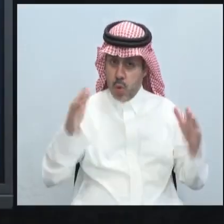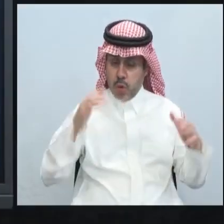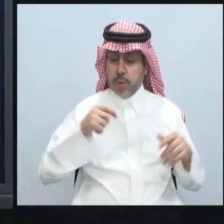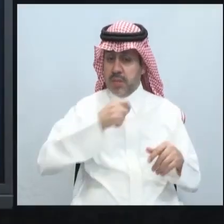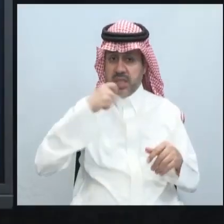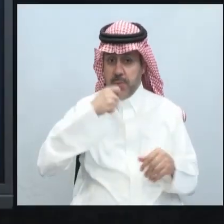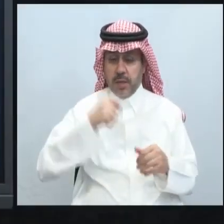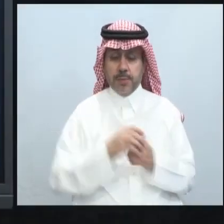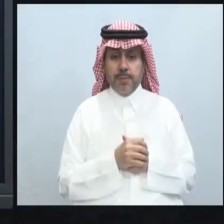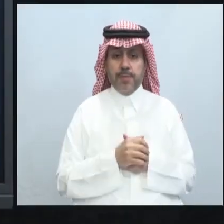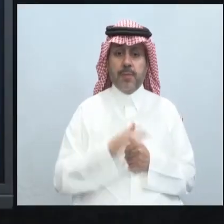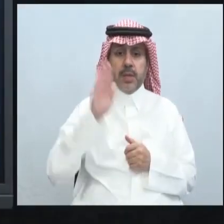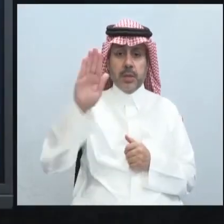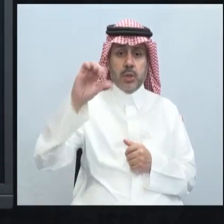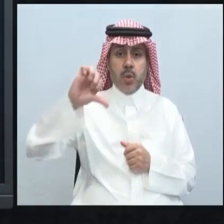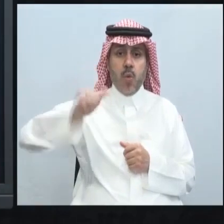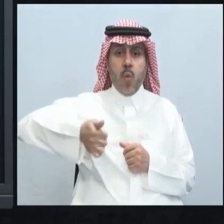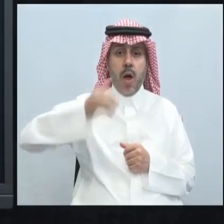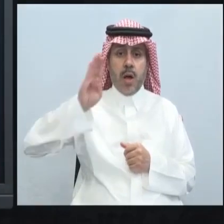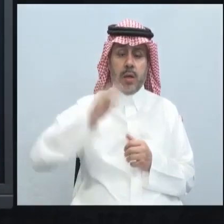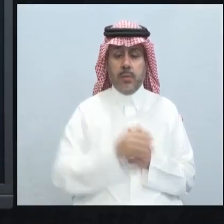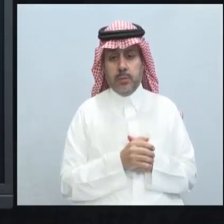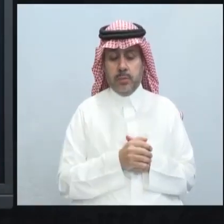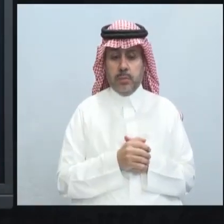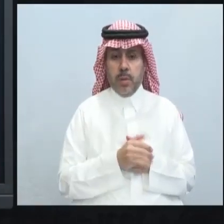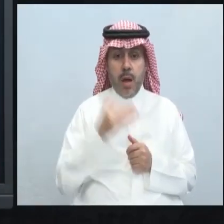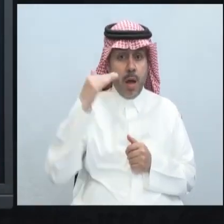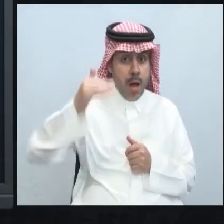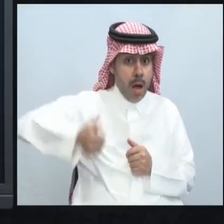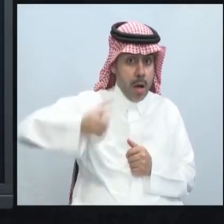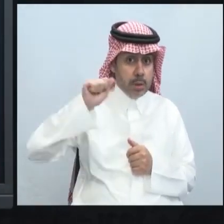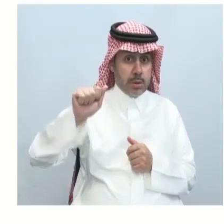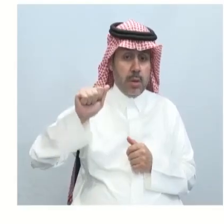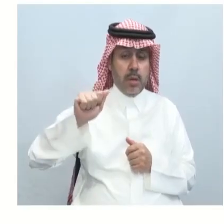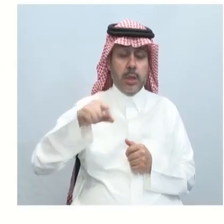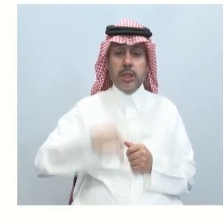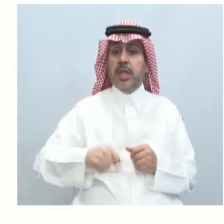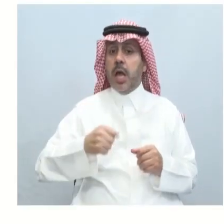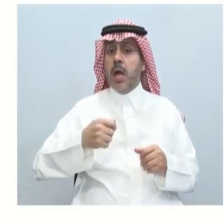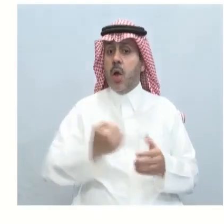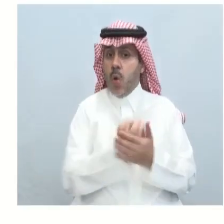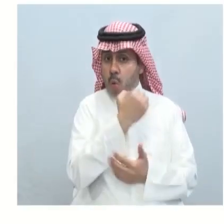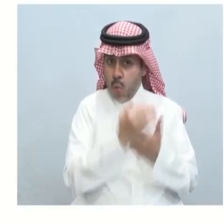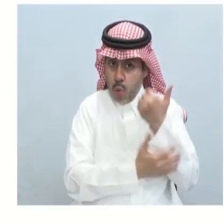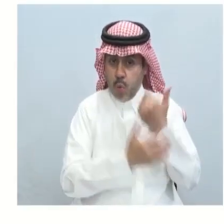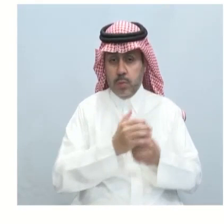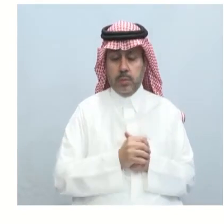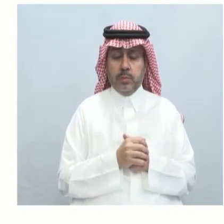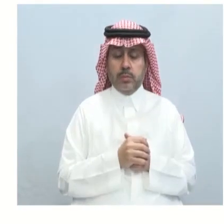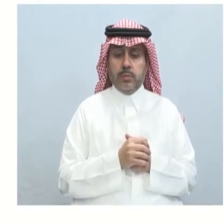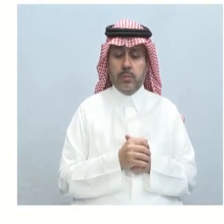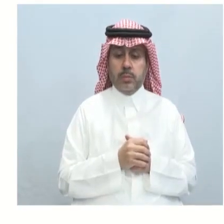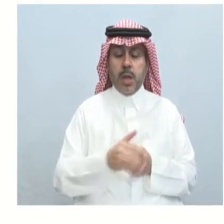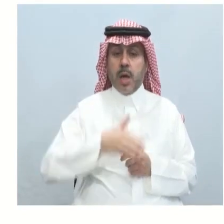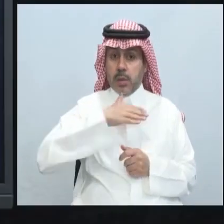استعمال السواك وبخاصه عند الوضوء اي اذا اراد النبي